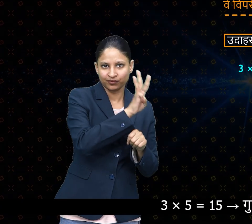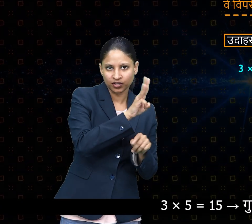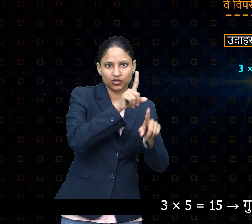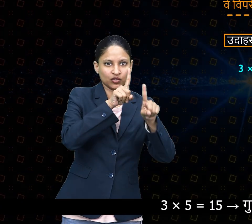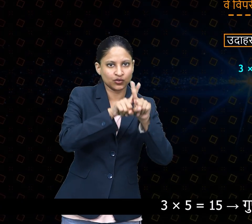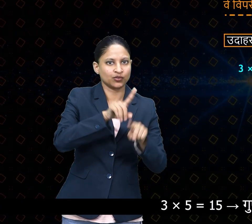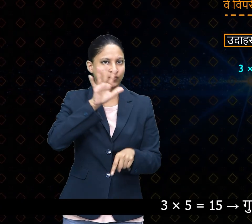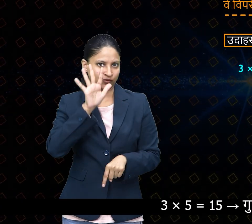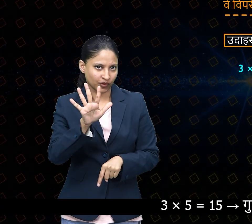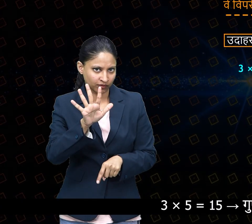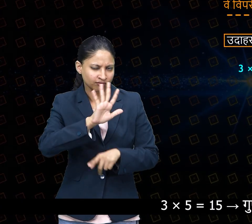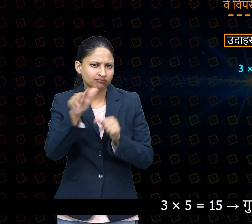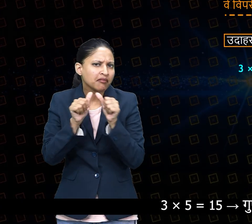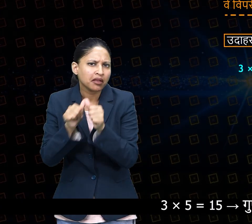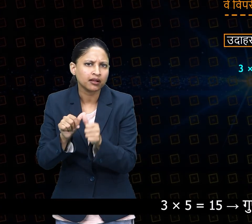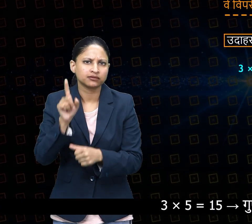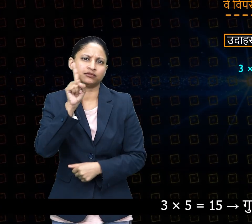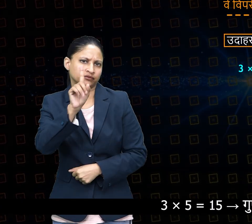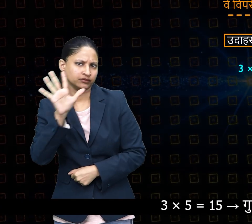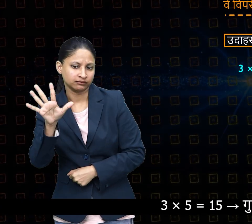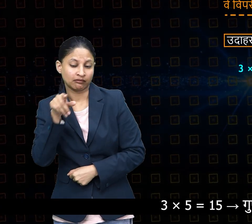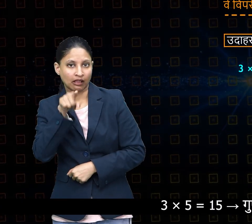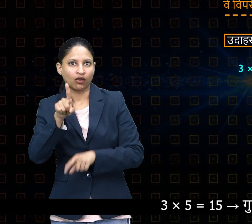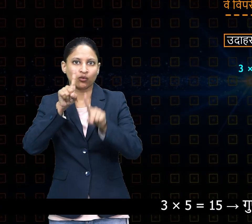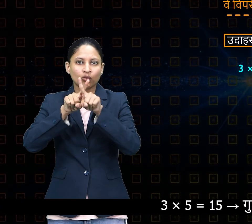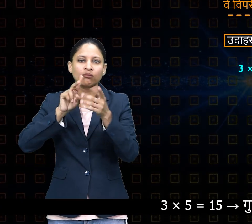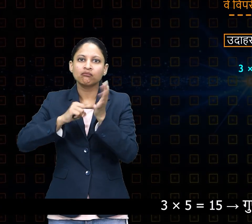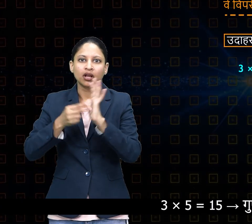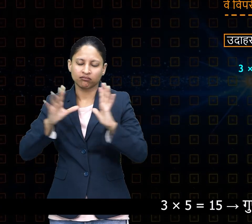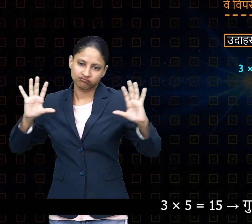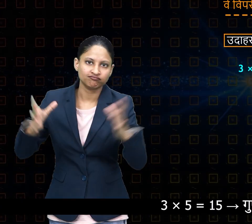3 गुना 5 बराबर 15। गुणा समूह बनाता है।